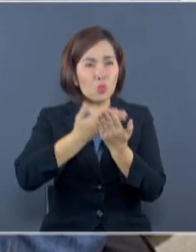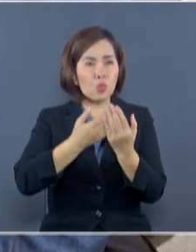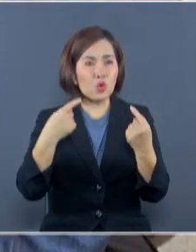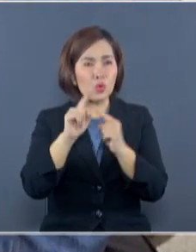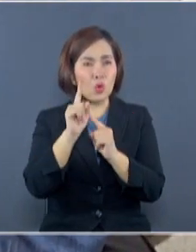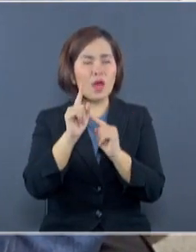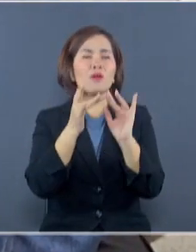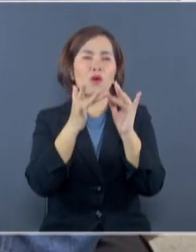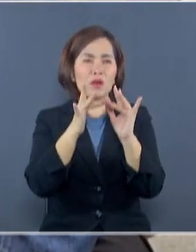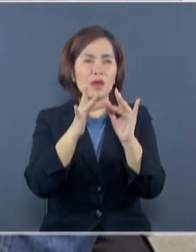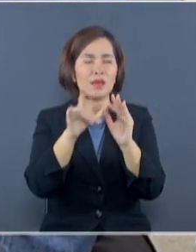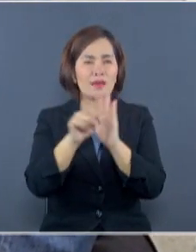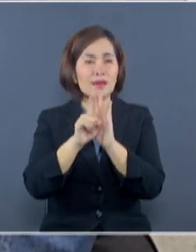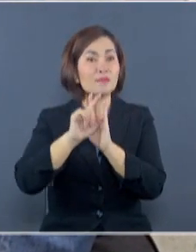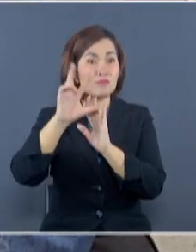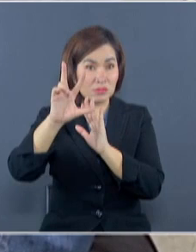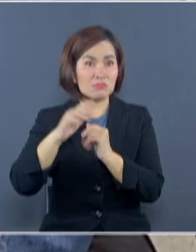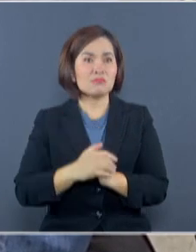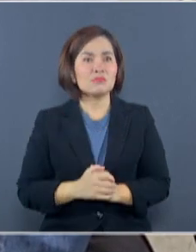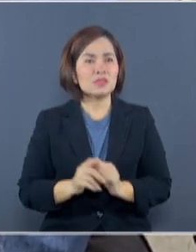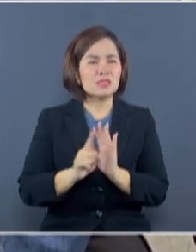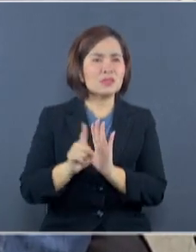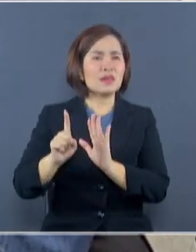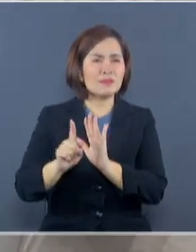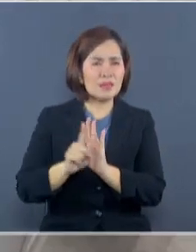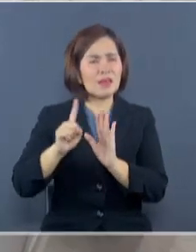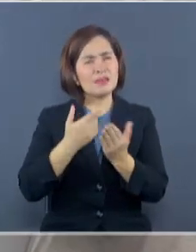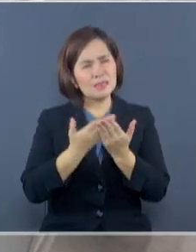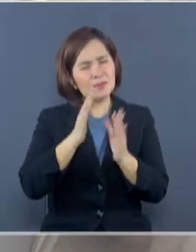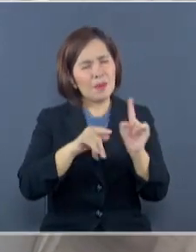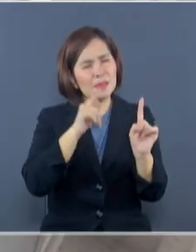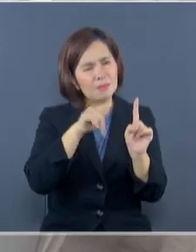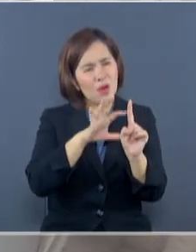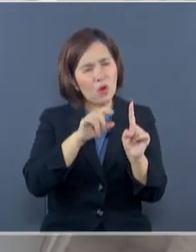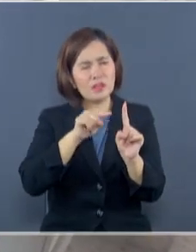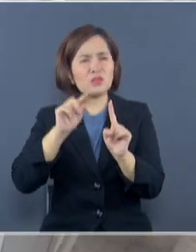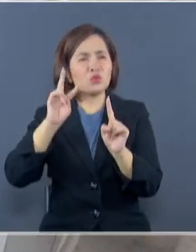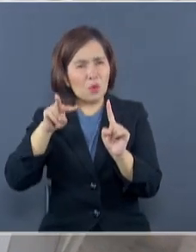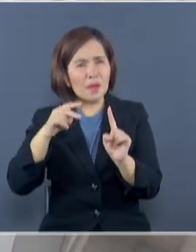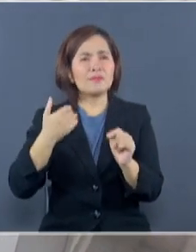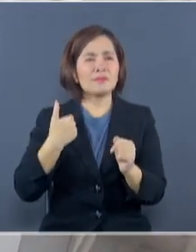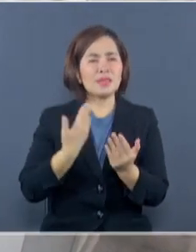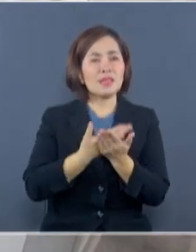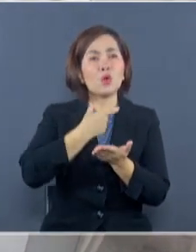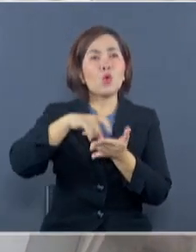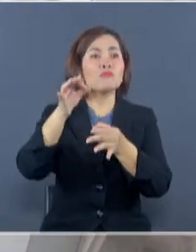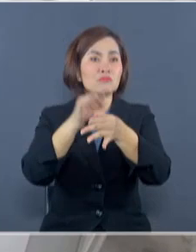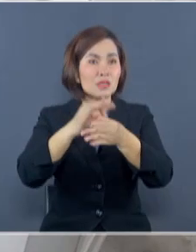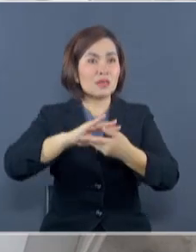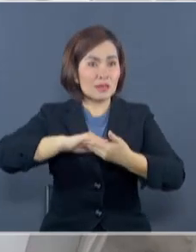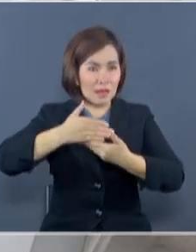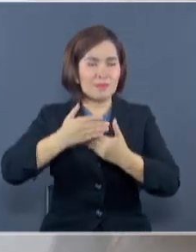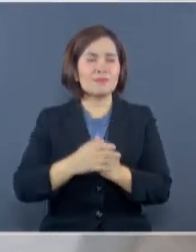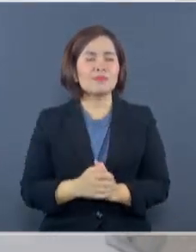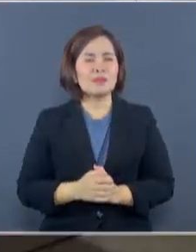กับแพลตฟอร์มออนไลน์มา3งวดแล ้ วแต่ละงวดก็จะซื้อประมาณสัก 1,500 ถึง 2,000 โอนเงินเข้าบัญชีชื่อบัญ